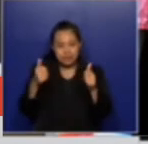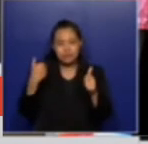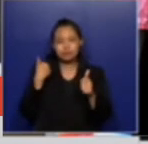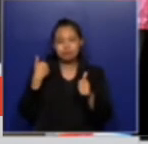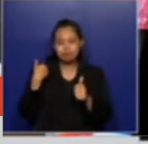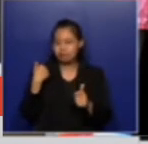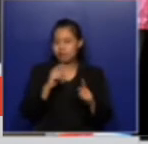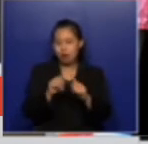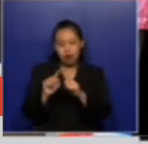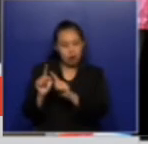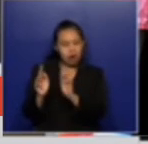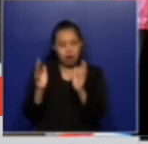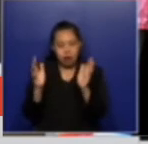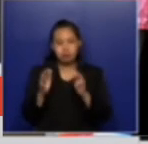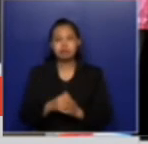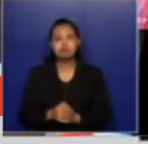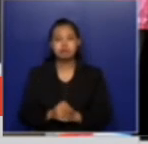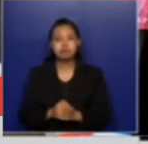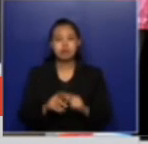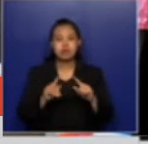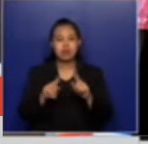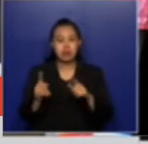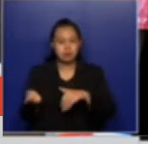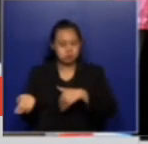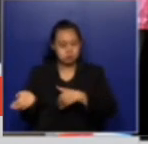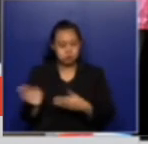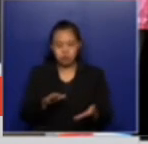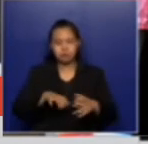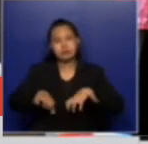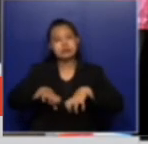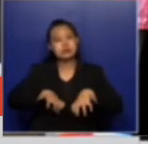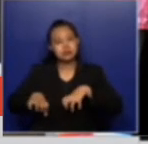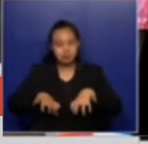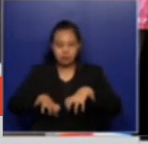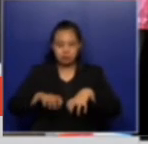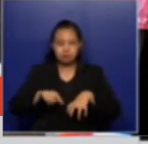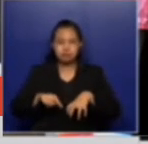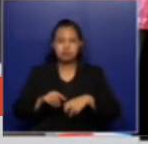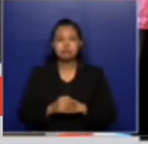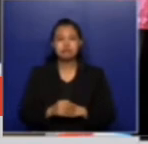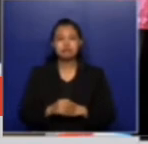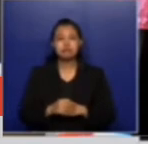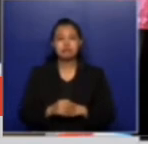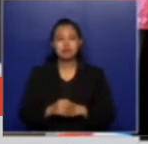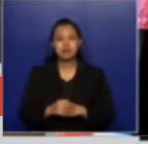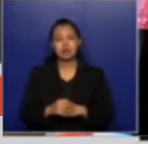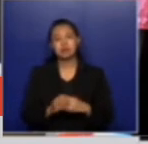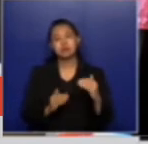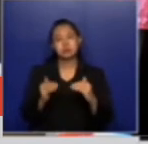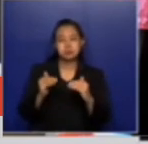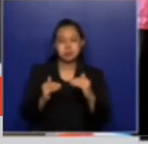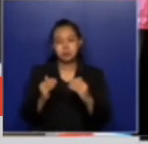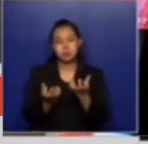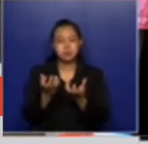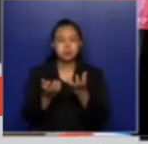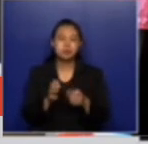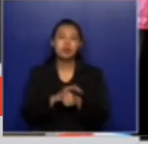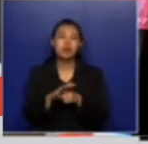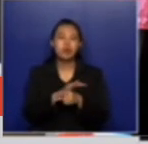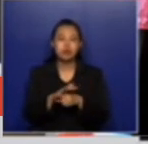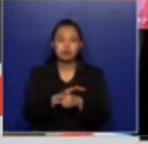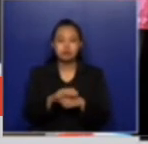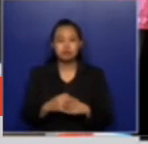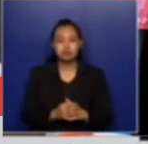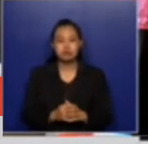านแต่ความล้มเหลวในการบริหารจัดการเนี่ยก็มีไม่น้อยท่านอย่า